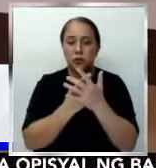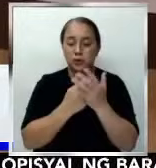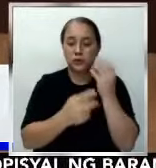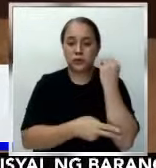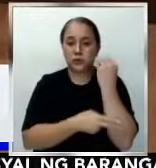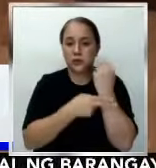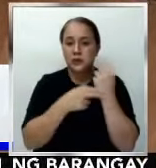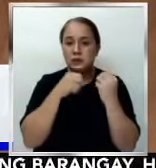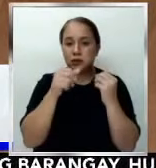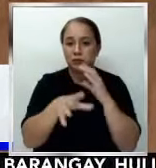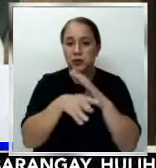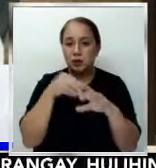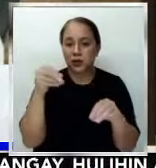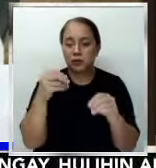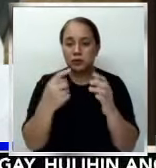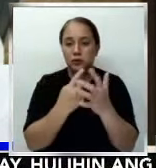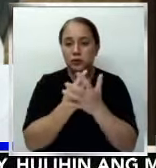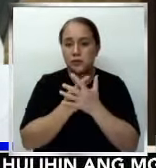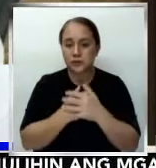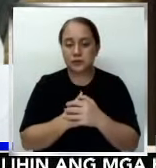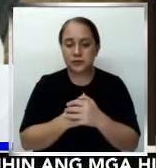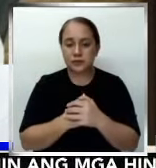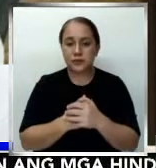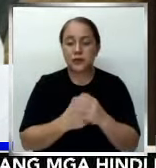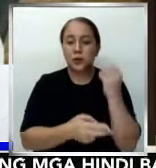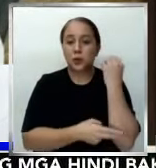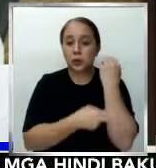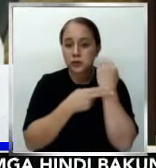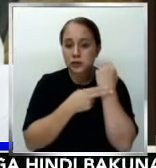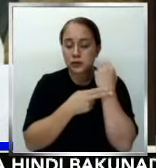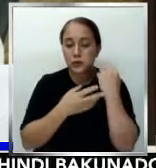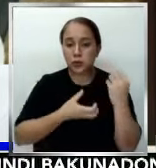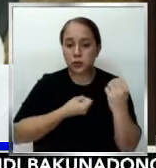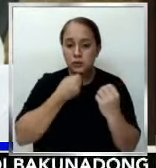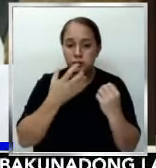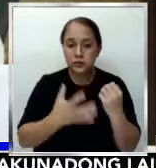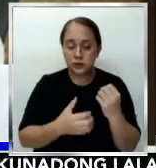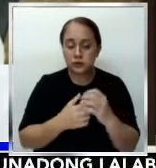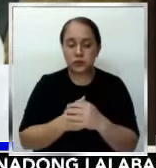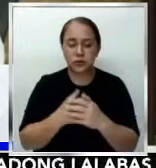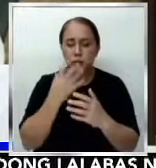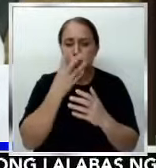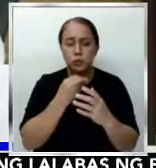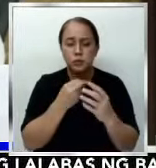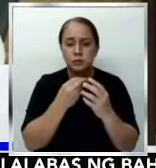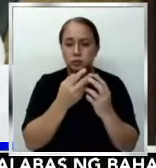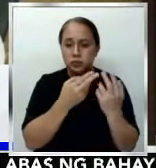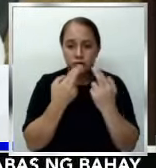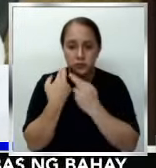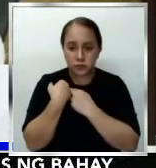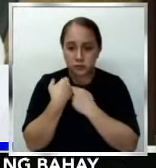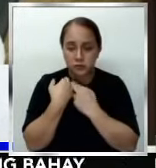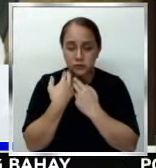makakalabas ang mga naka-quarantine. Hotel owners or whoever is working there